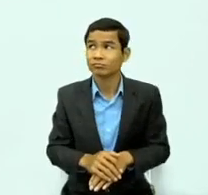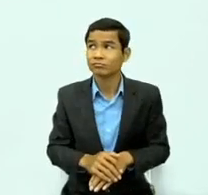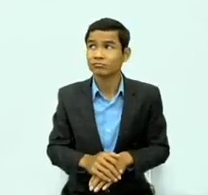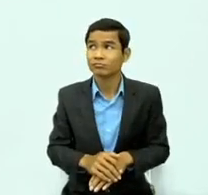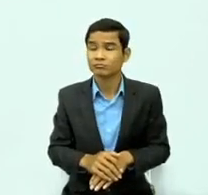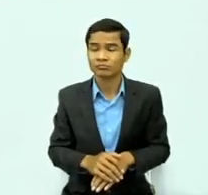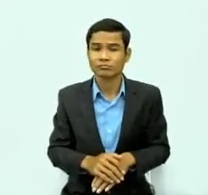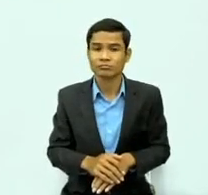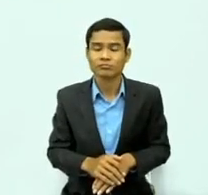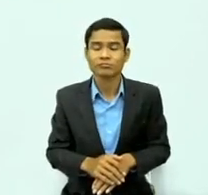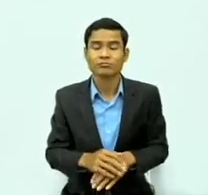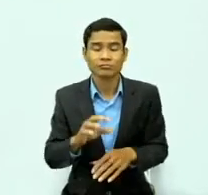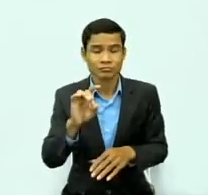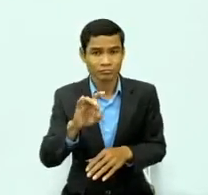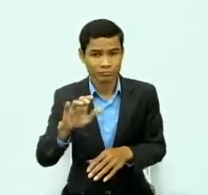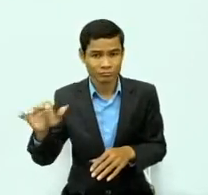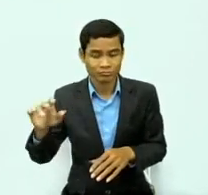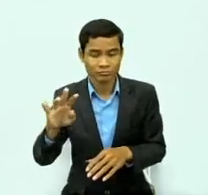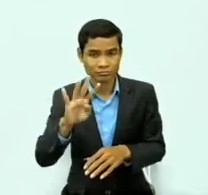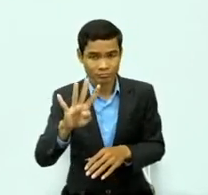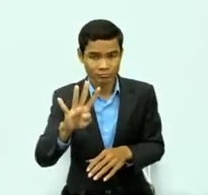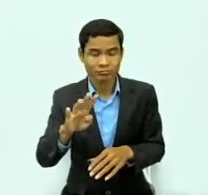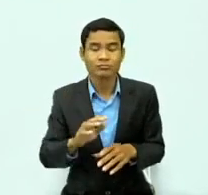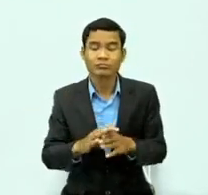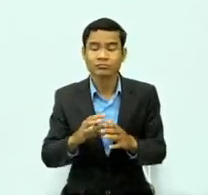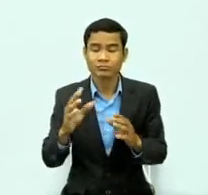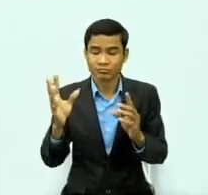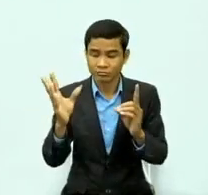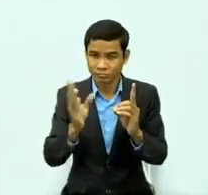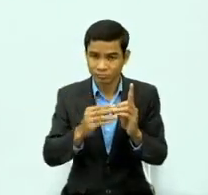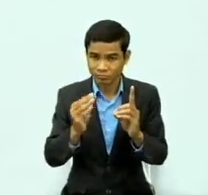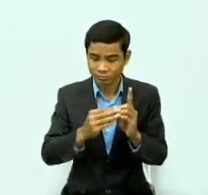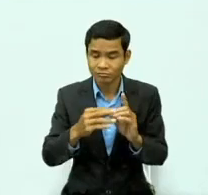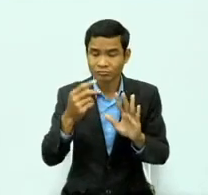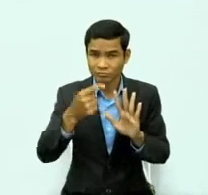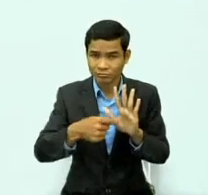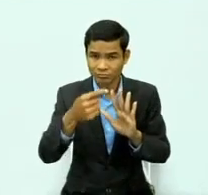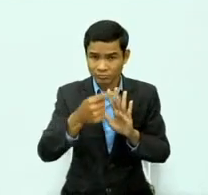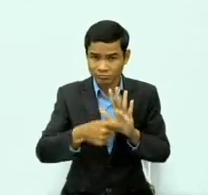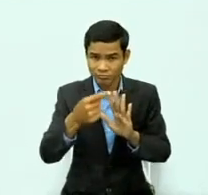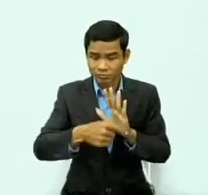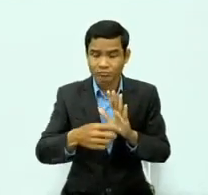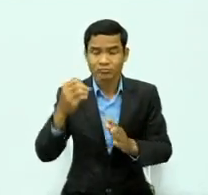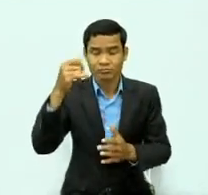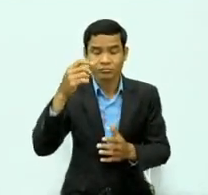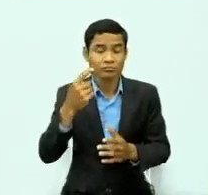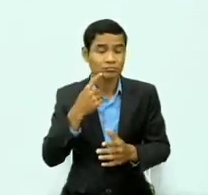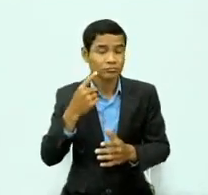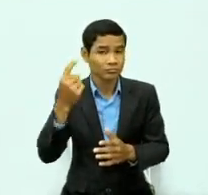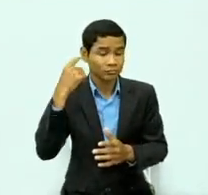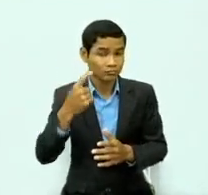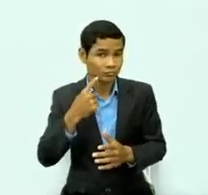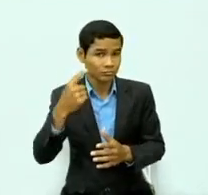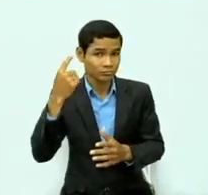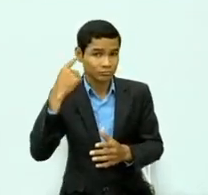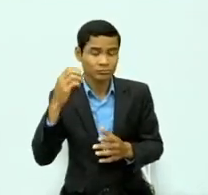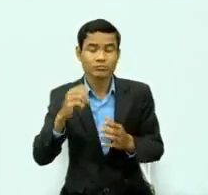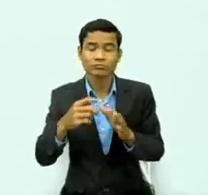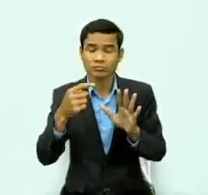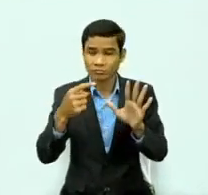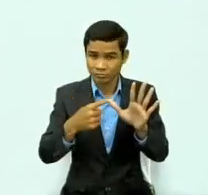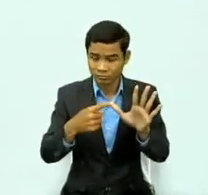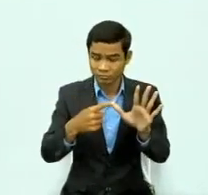ចាជនជាអ្នកចំនួន4ដែលផ្សំជាមួយនឹងស្រៈដែលយើងបានរៀនកាលពីថ្ងៃមុនមុនគឺពីស្រៈ